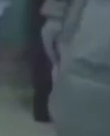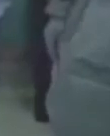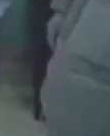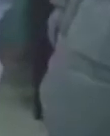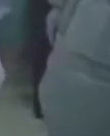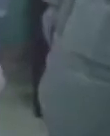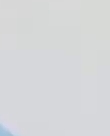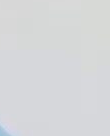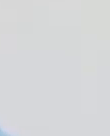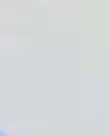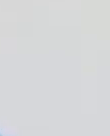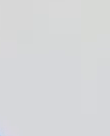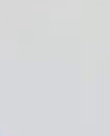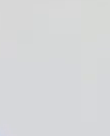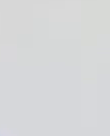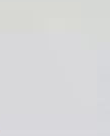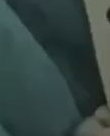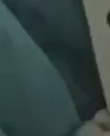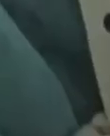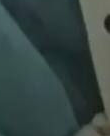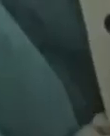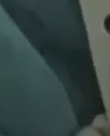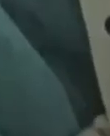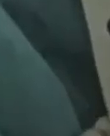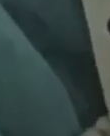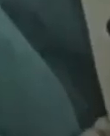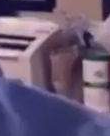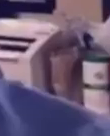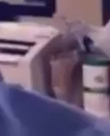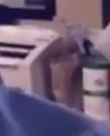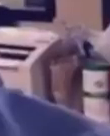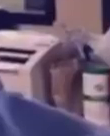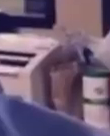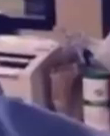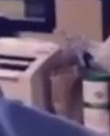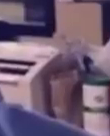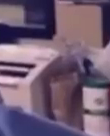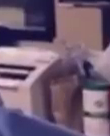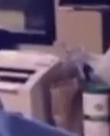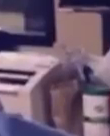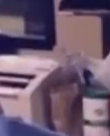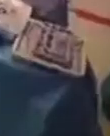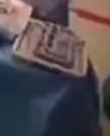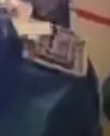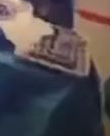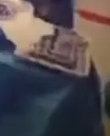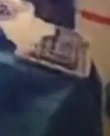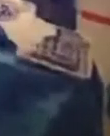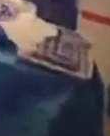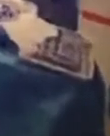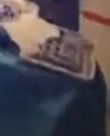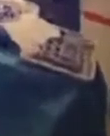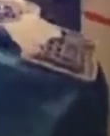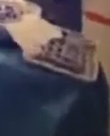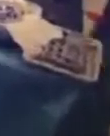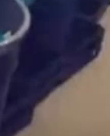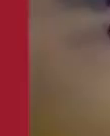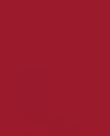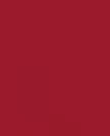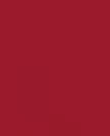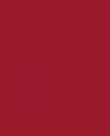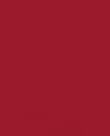dare continuità alle assunzioni fatte durante l'emergenza partendo dalle graduatorie esistenti e garantendo formazione